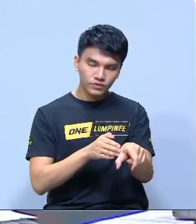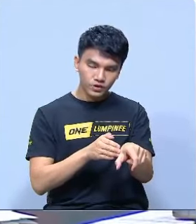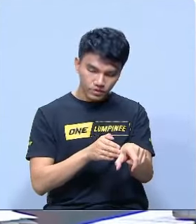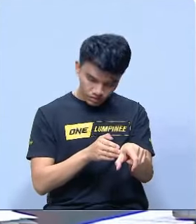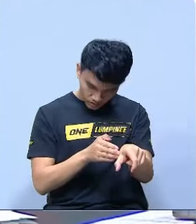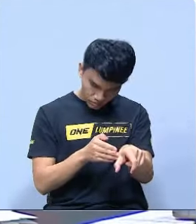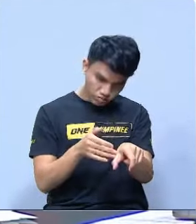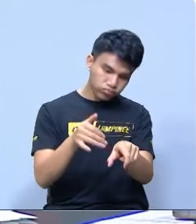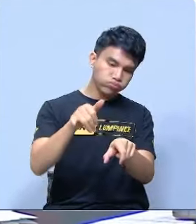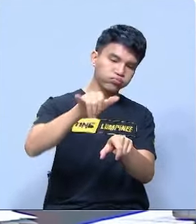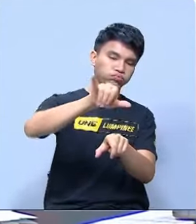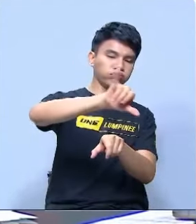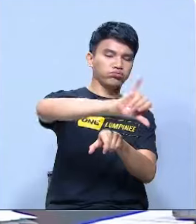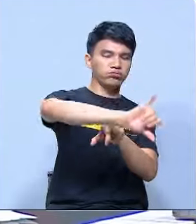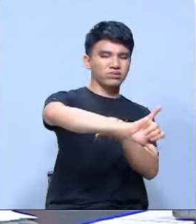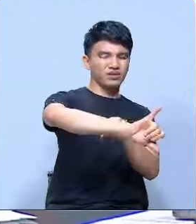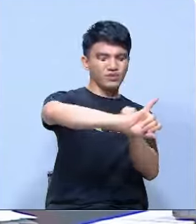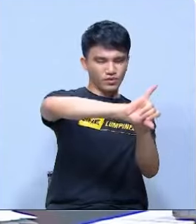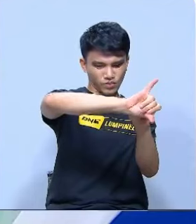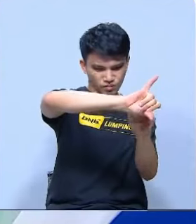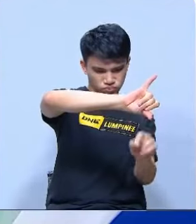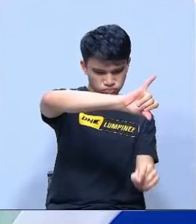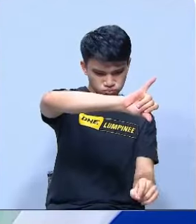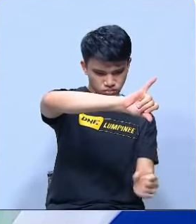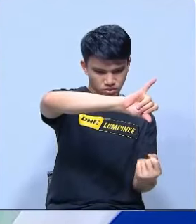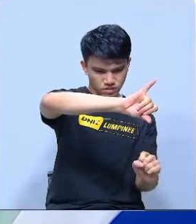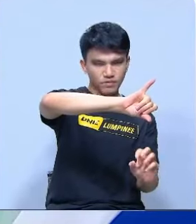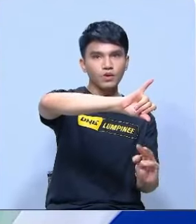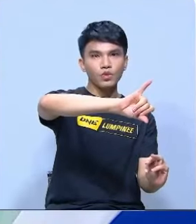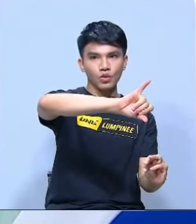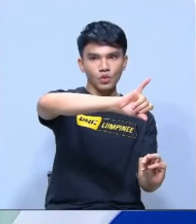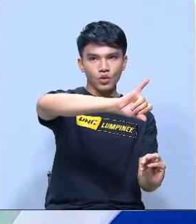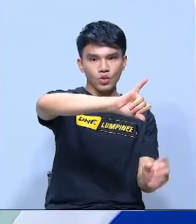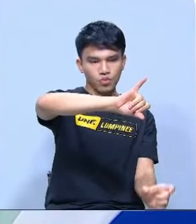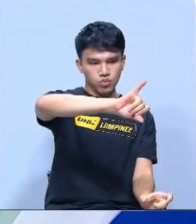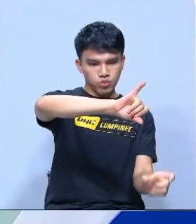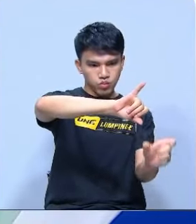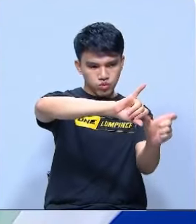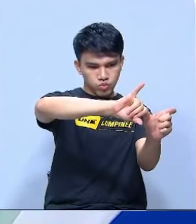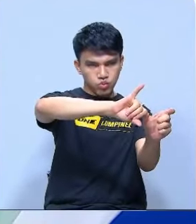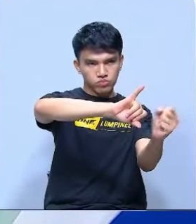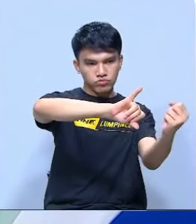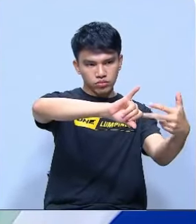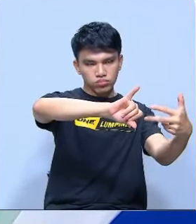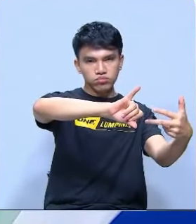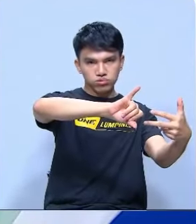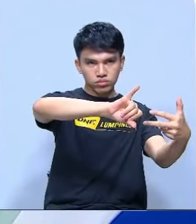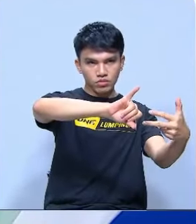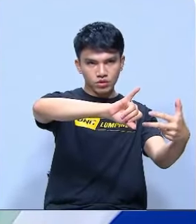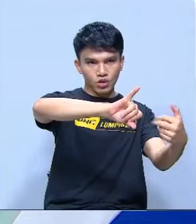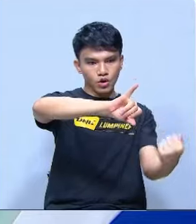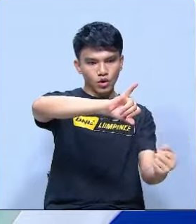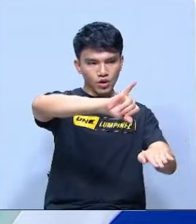มร่วงลงมาข้างล่างความสูงเนี่ยประมาณ10เมตร 10เมตรก็ตึก3ชั้นนิด ๆแล้วไปตกใส่ฝากระโปรงหน้าของร